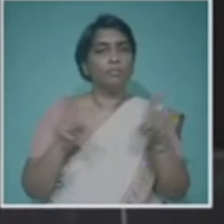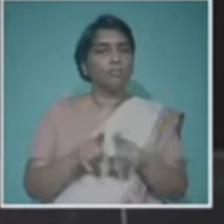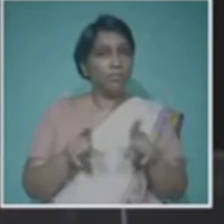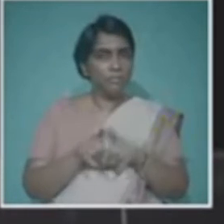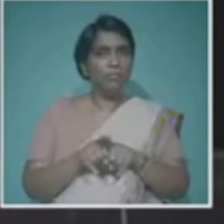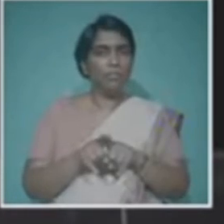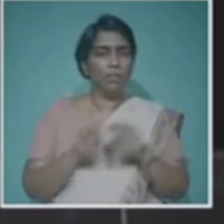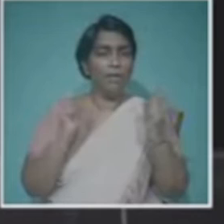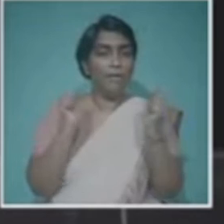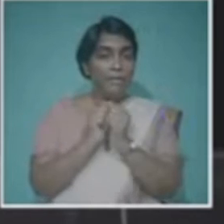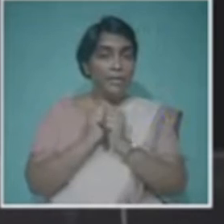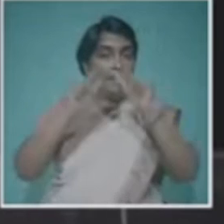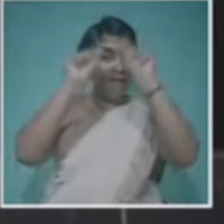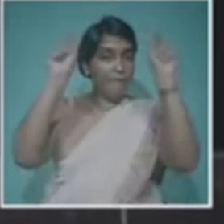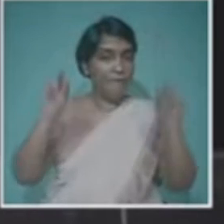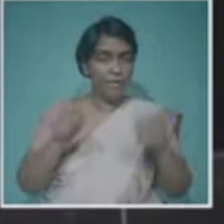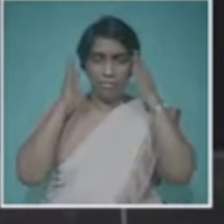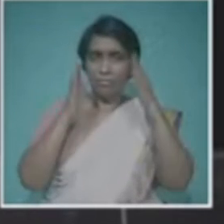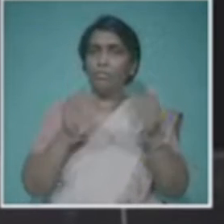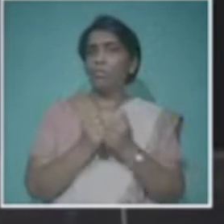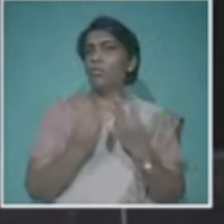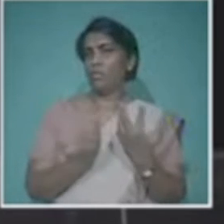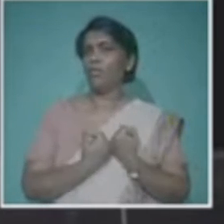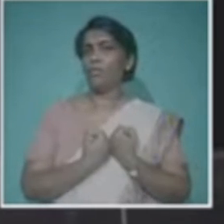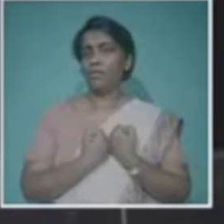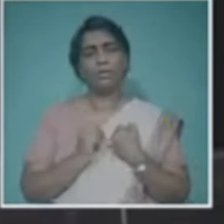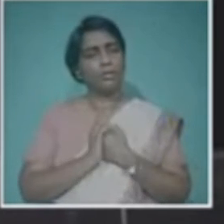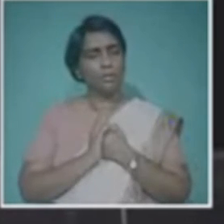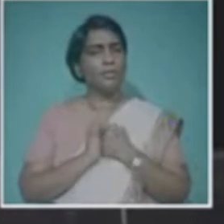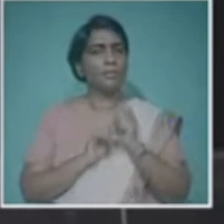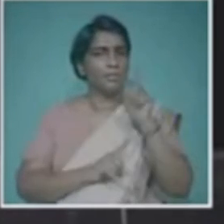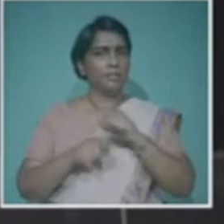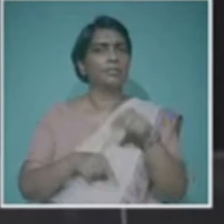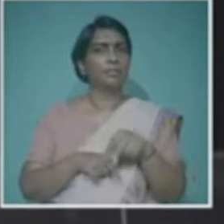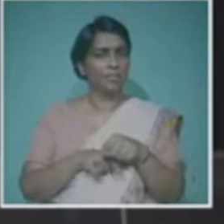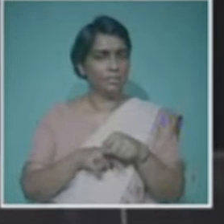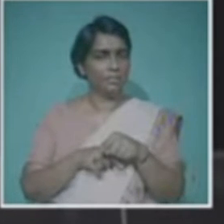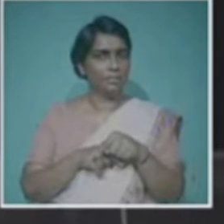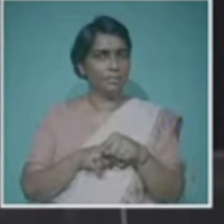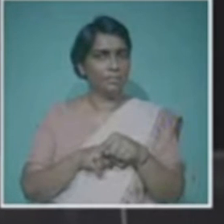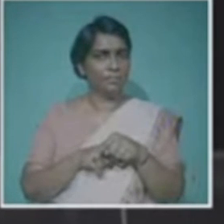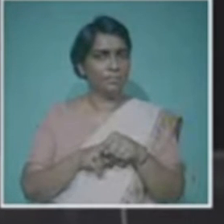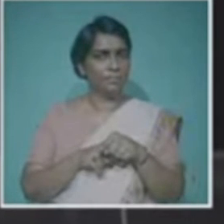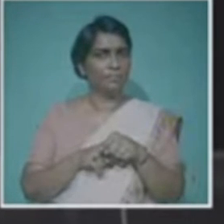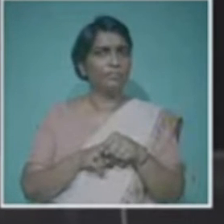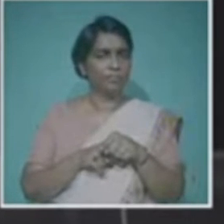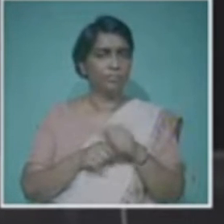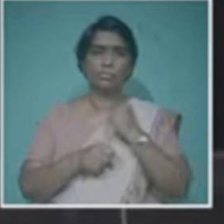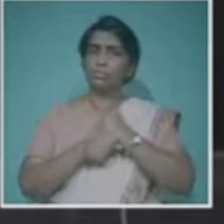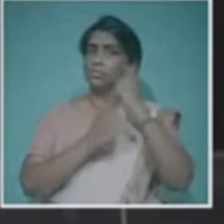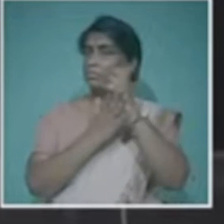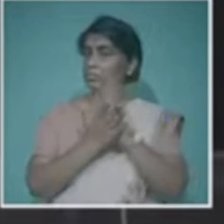මේකේ ෆ්‍රේම්වර්ක් එකක්වත් අපිට මෙතන අවශ්‍ය වෙනවා මේ ගරු සභානායකතුමා මේ මේ